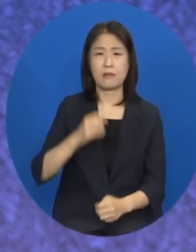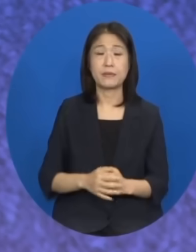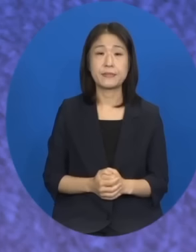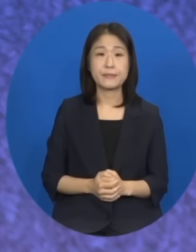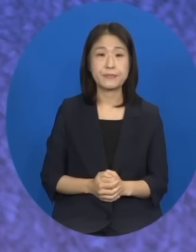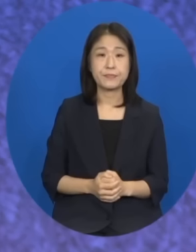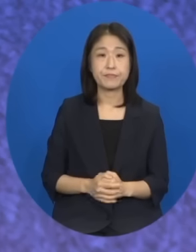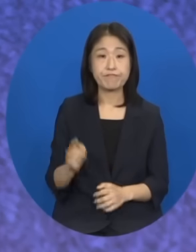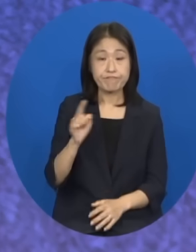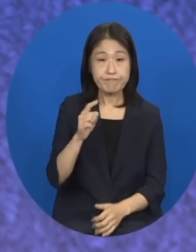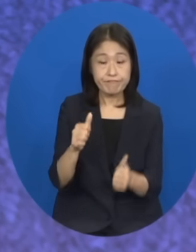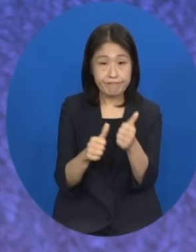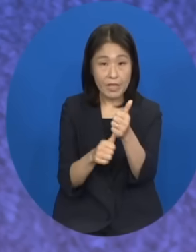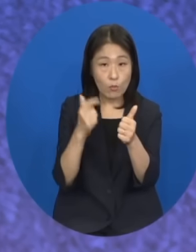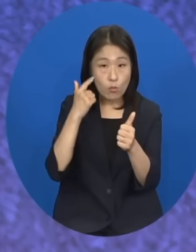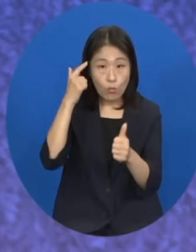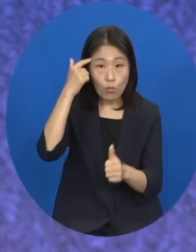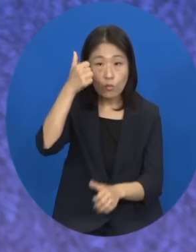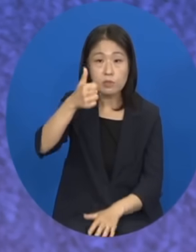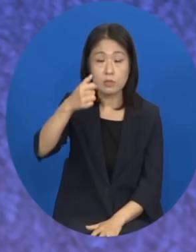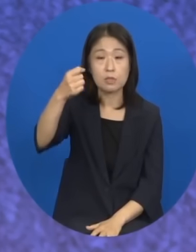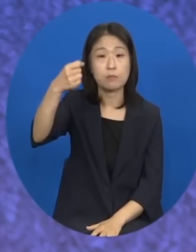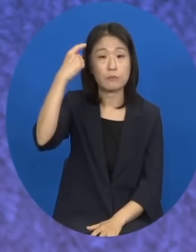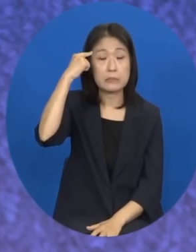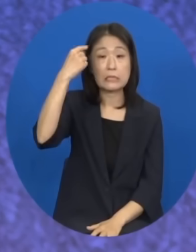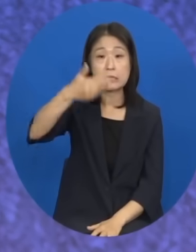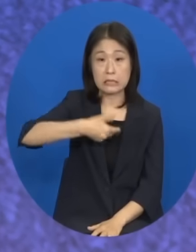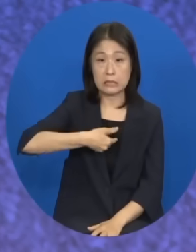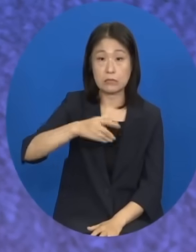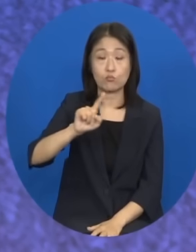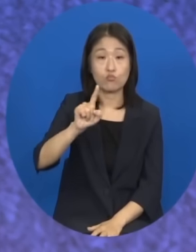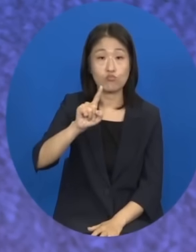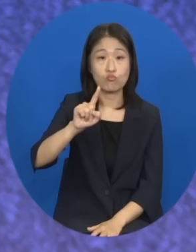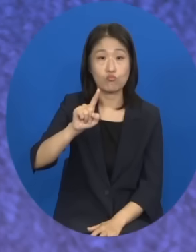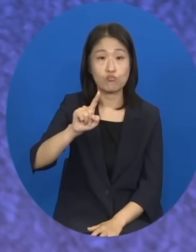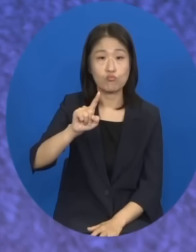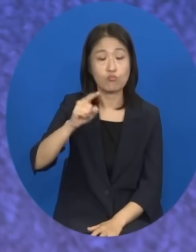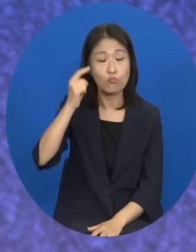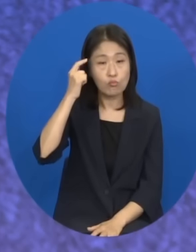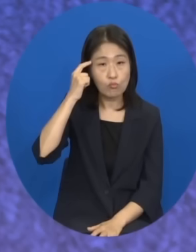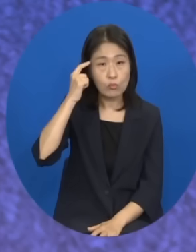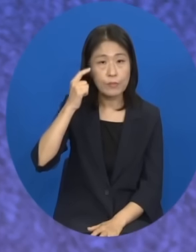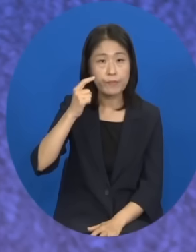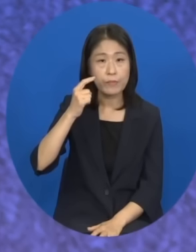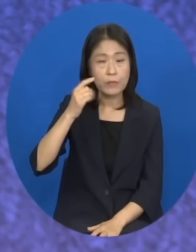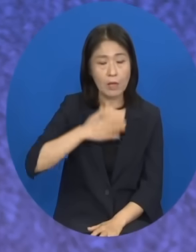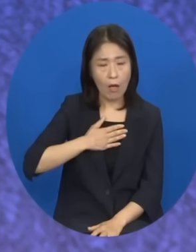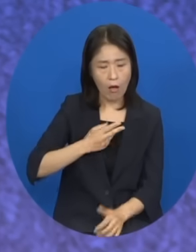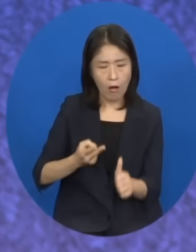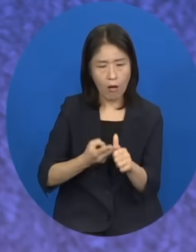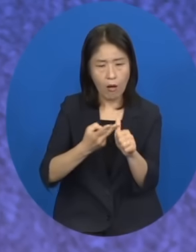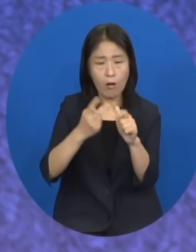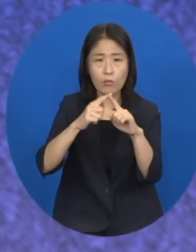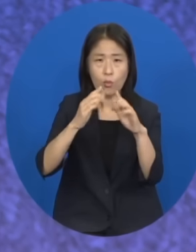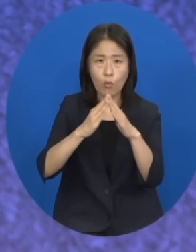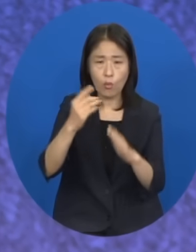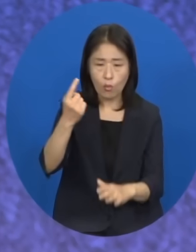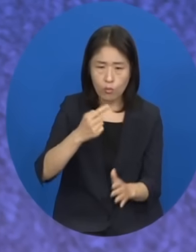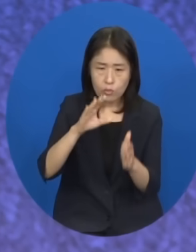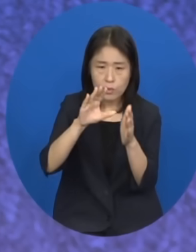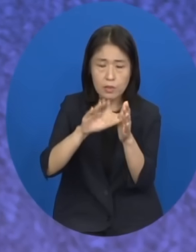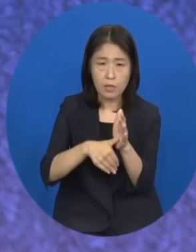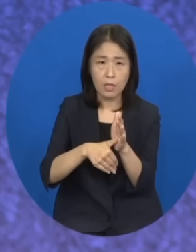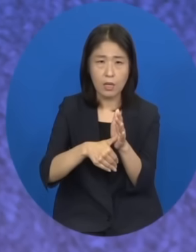어느 부목사님이 그런 질문을 저에게 하시더라고요. 목사님, 저는 선한목자교회에 올 때